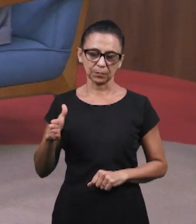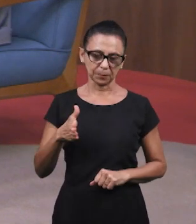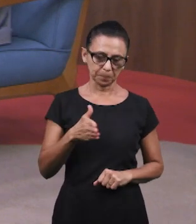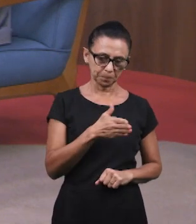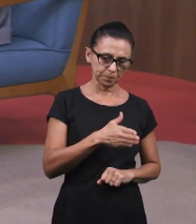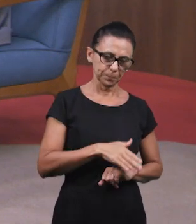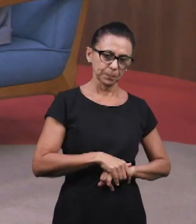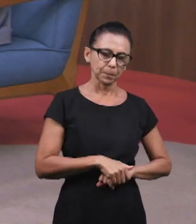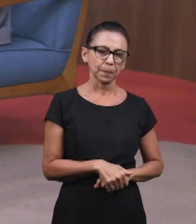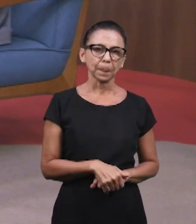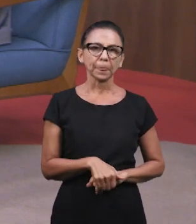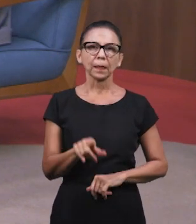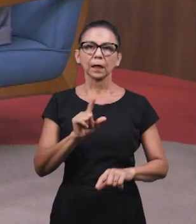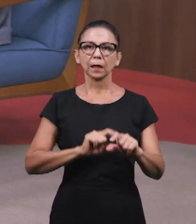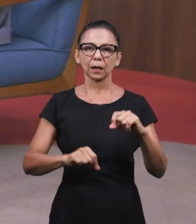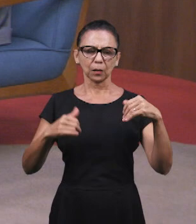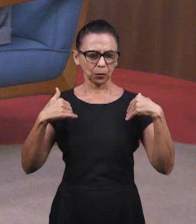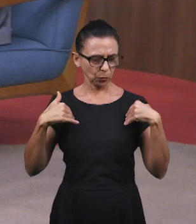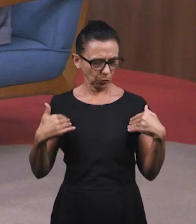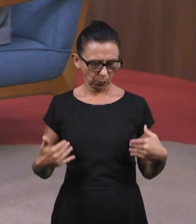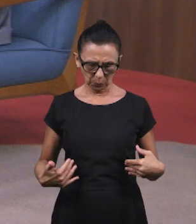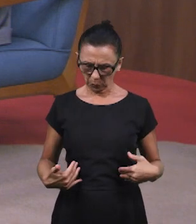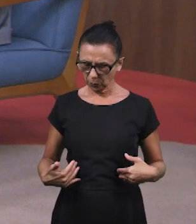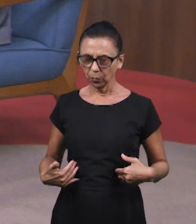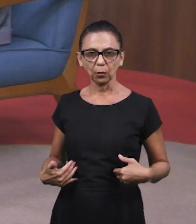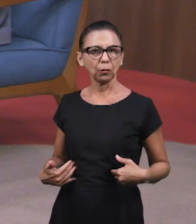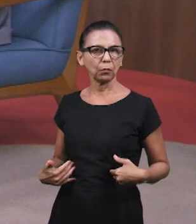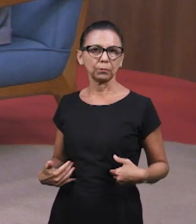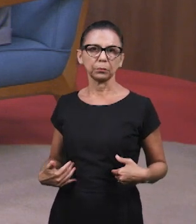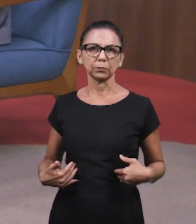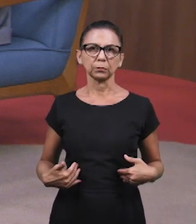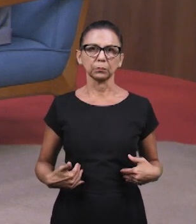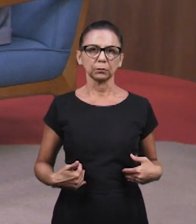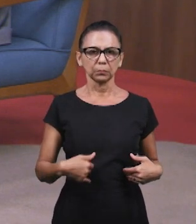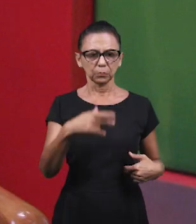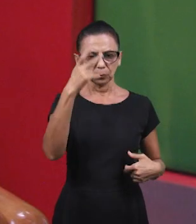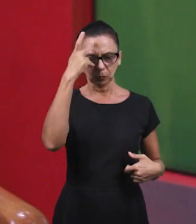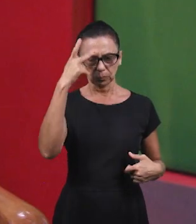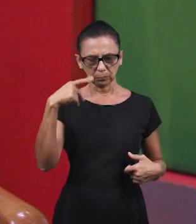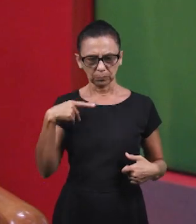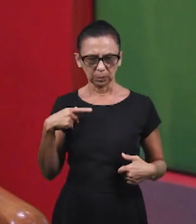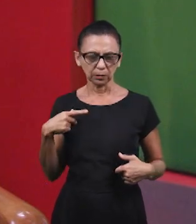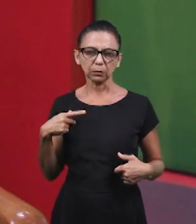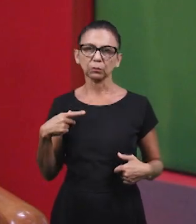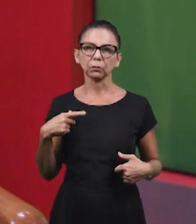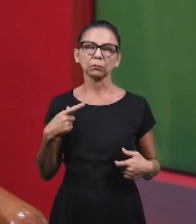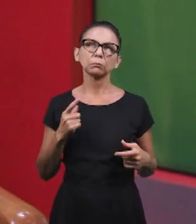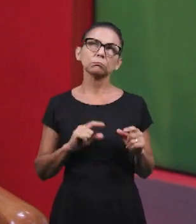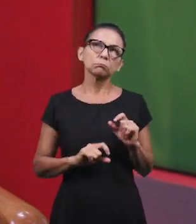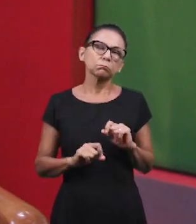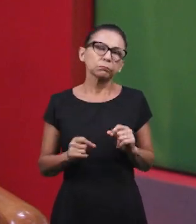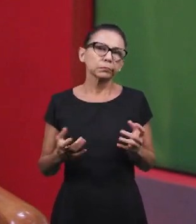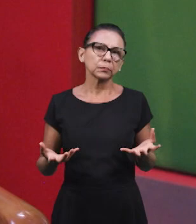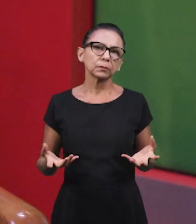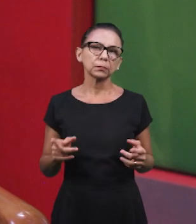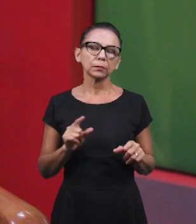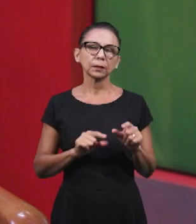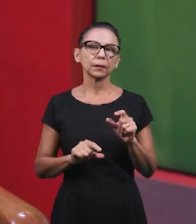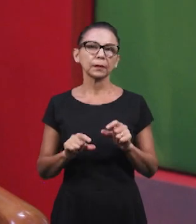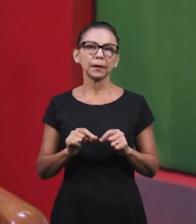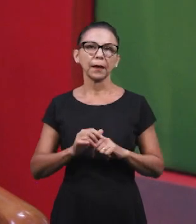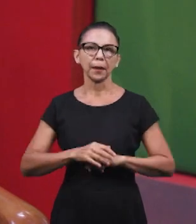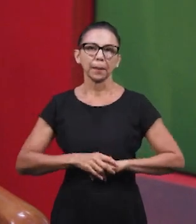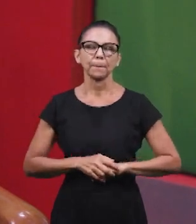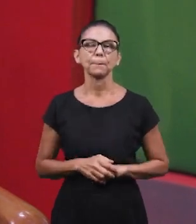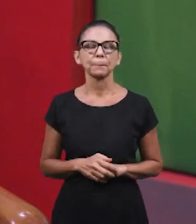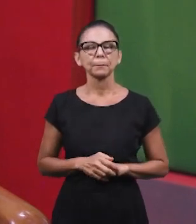il partage le pain, cela part du corps. Le corps, dans un sens physiologique, c'est un ensemble qui maintient